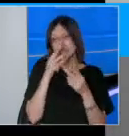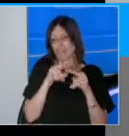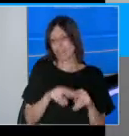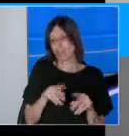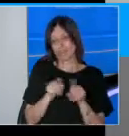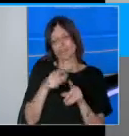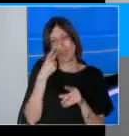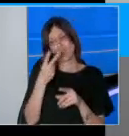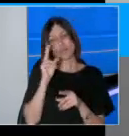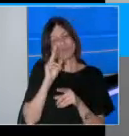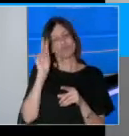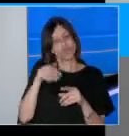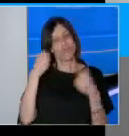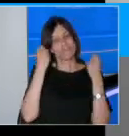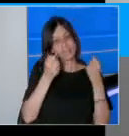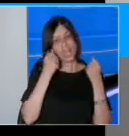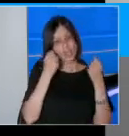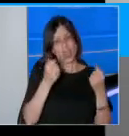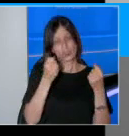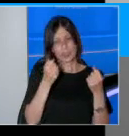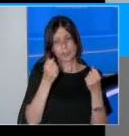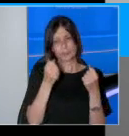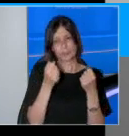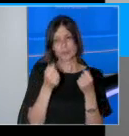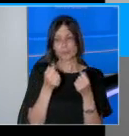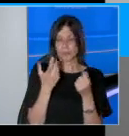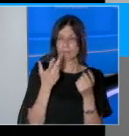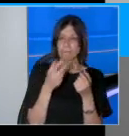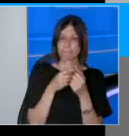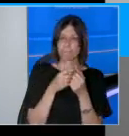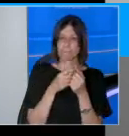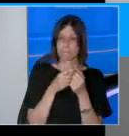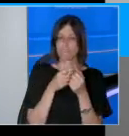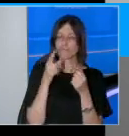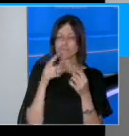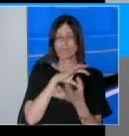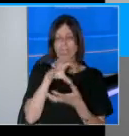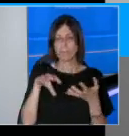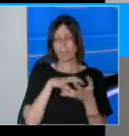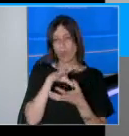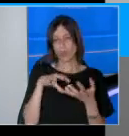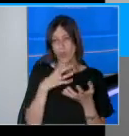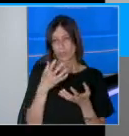מה שראינו ביום שישי, שיש הפגנות של הפגנות, זה understatement, והתפרעויות,